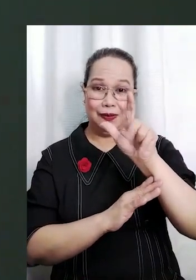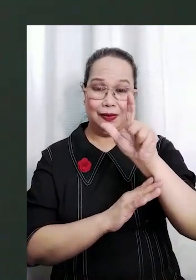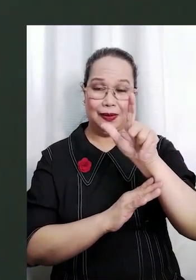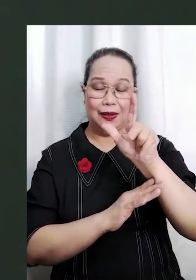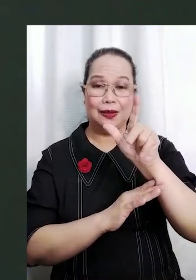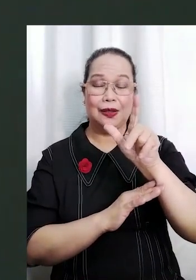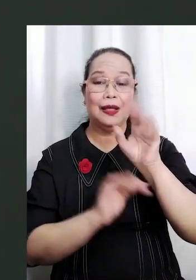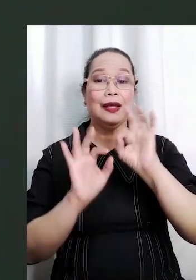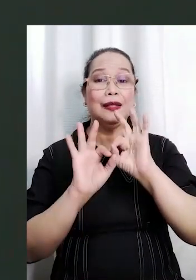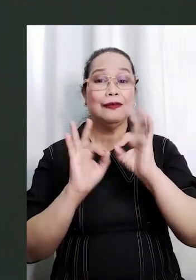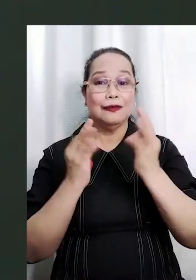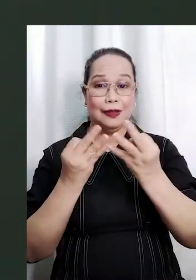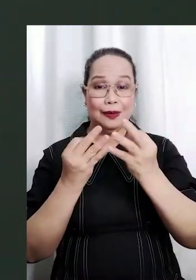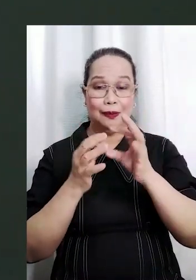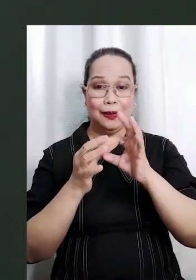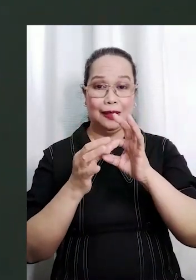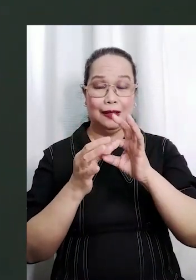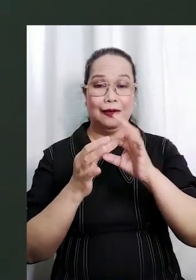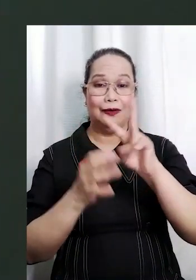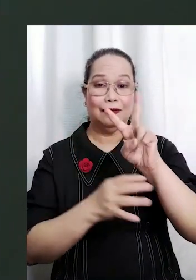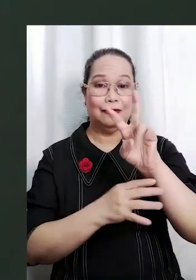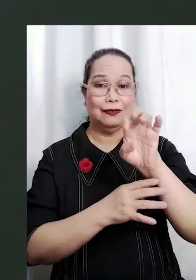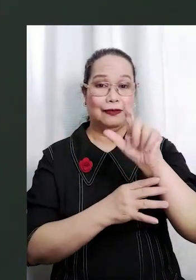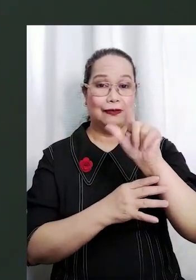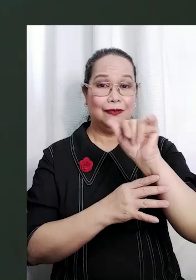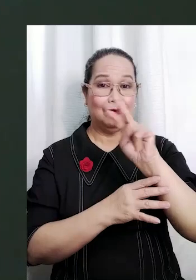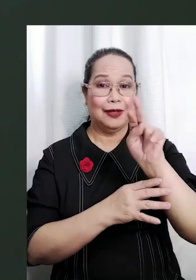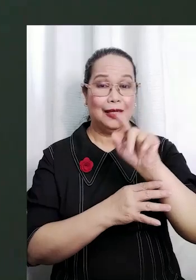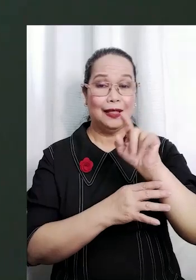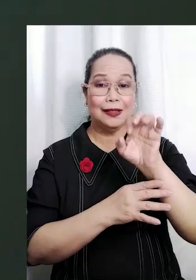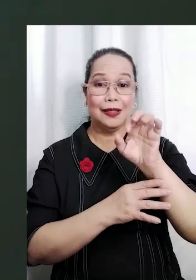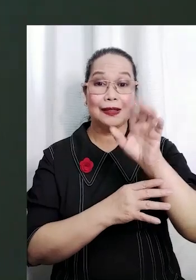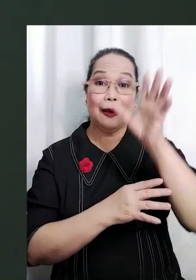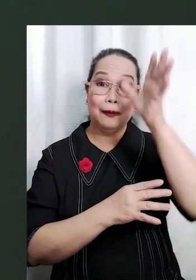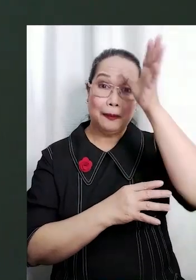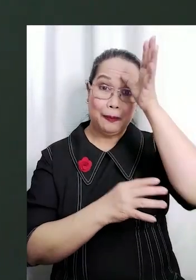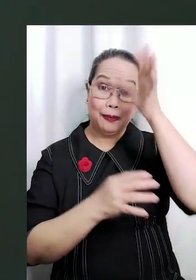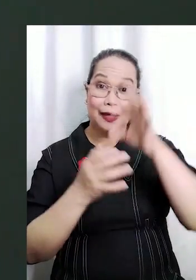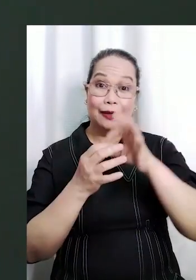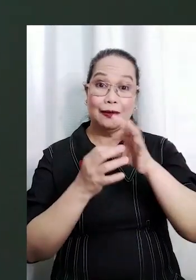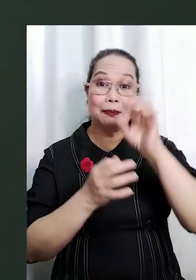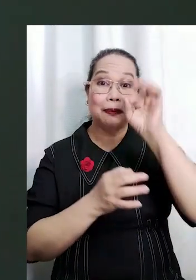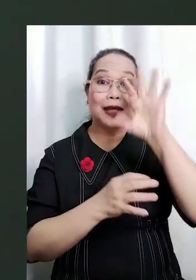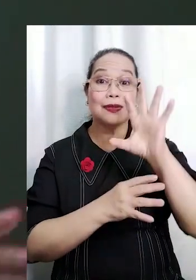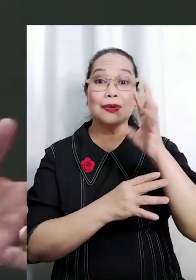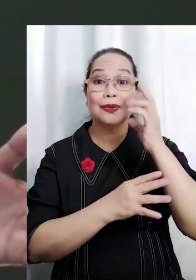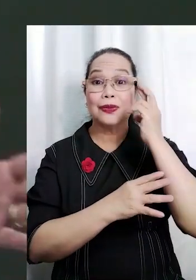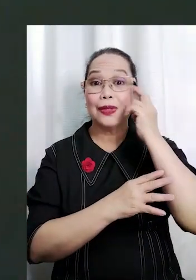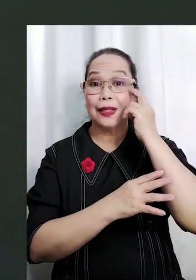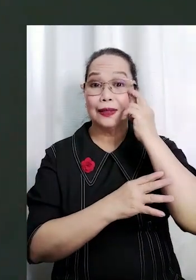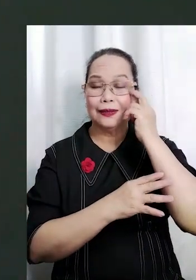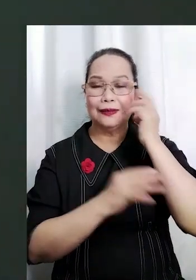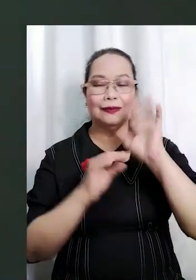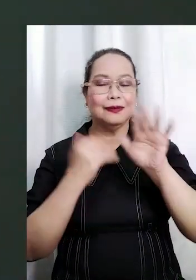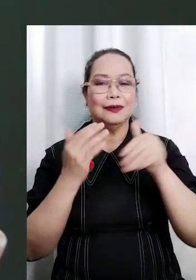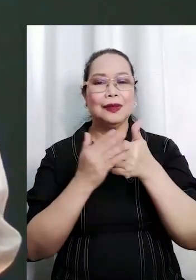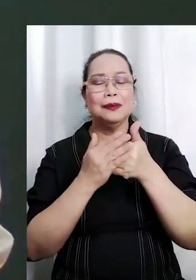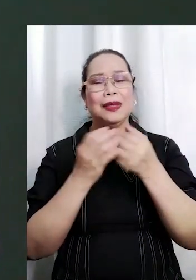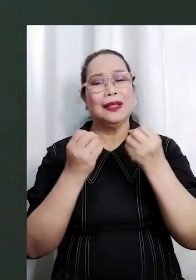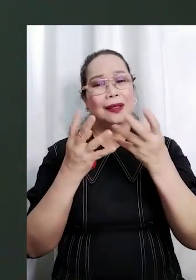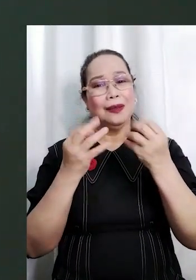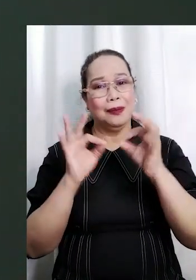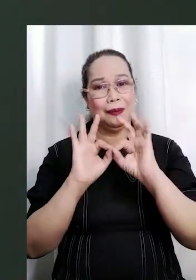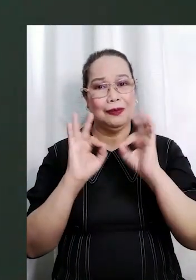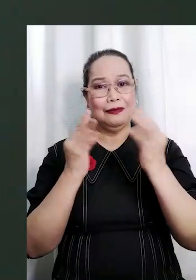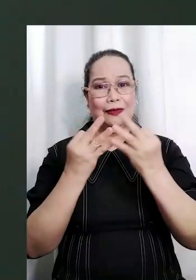ang angkan ni Manuel Velasquez, ito po yung father ni Pastor Randolph. At marami pa po mga ilan families